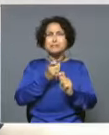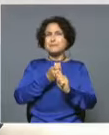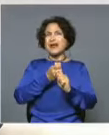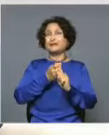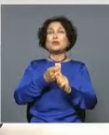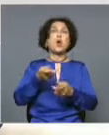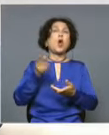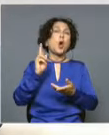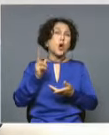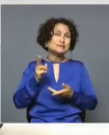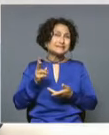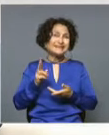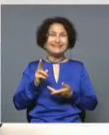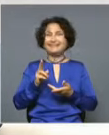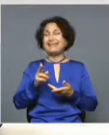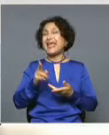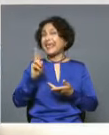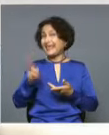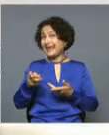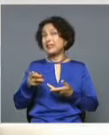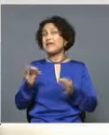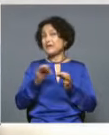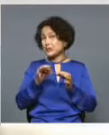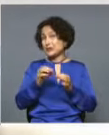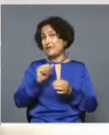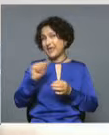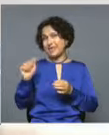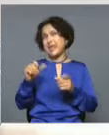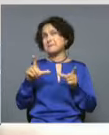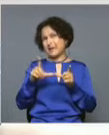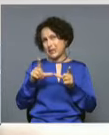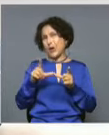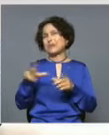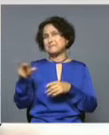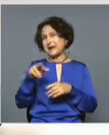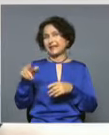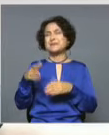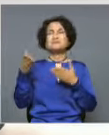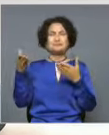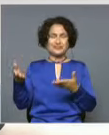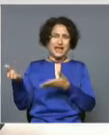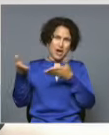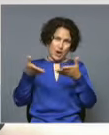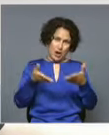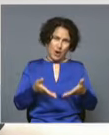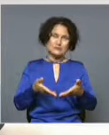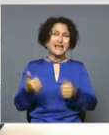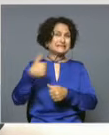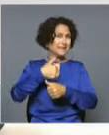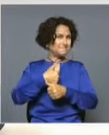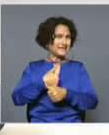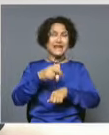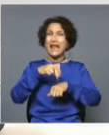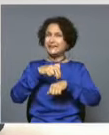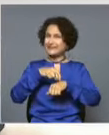Константин Кирил, философ и брат по Методий. В студиото е доцент доктор Ани Кемалова, заместник декан на филологическия факултет на Пловдивския